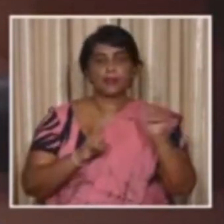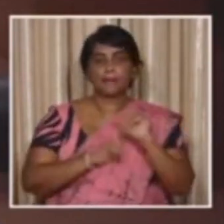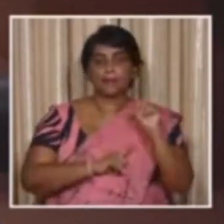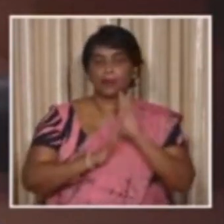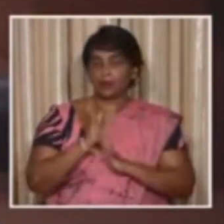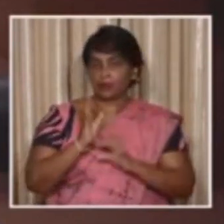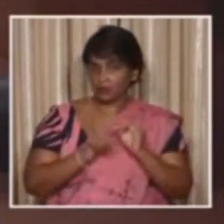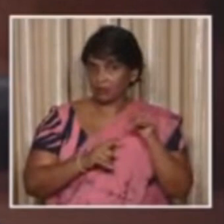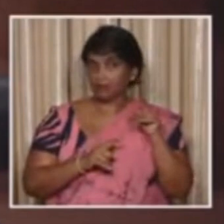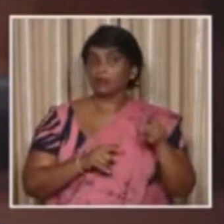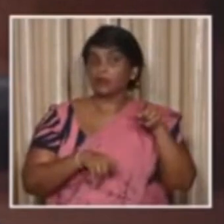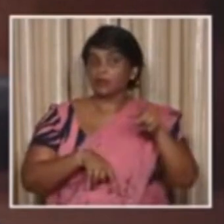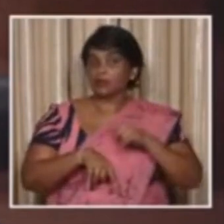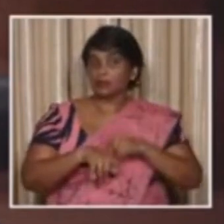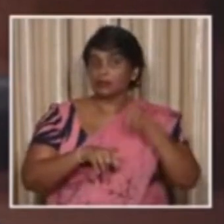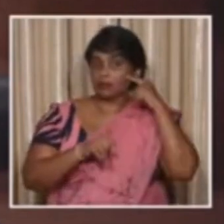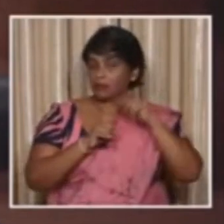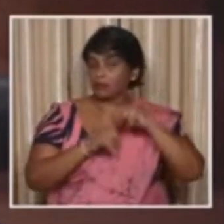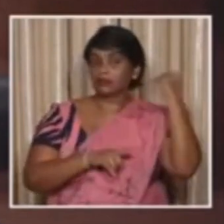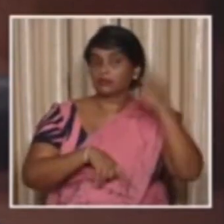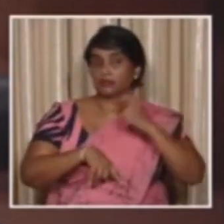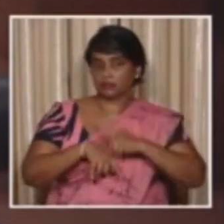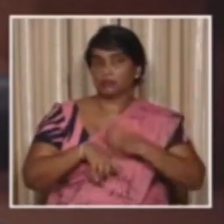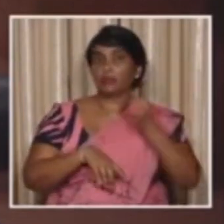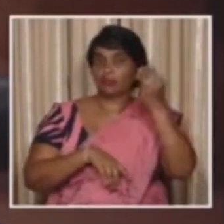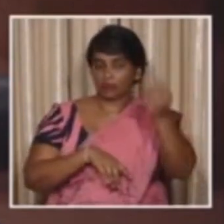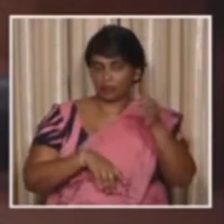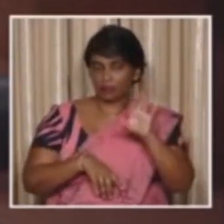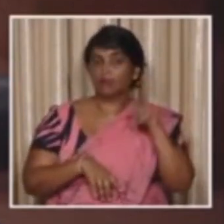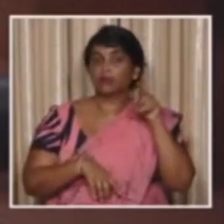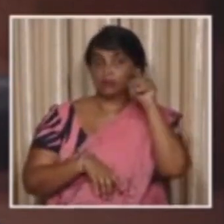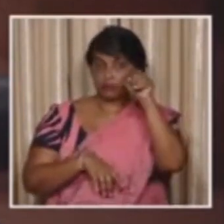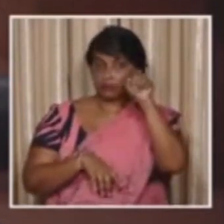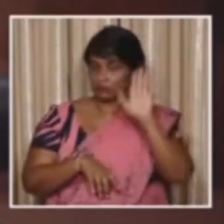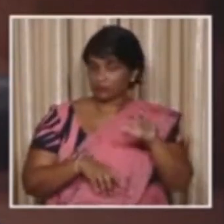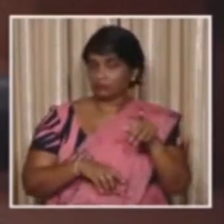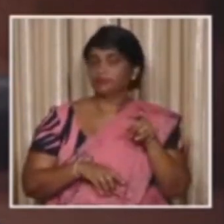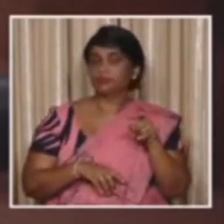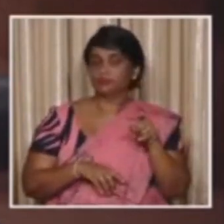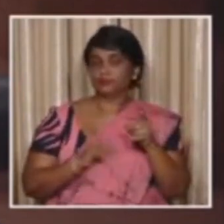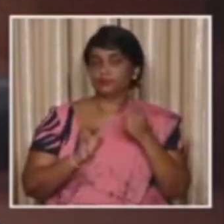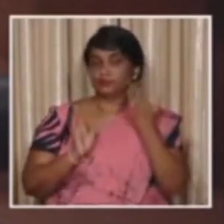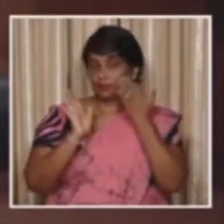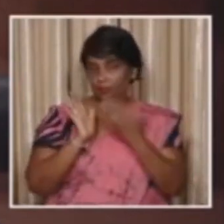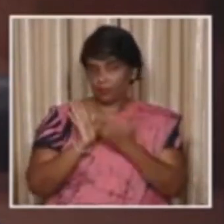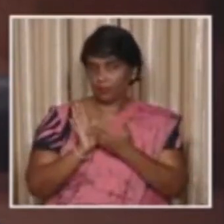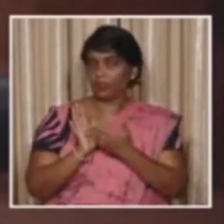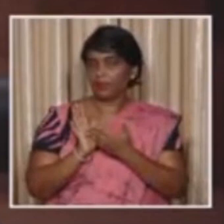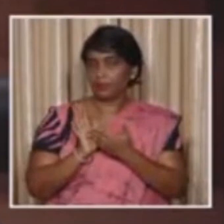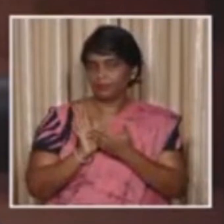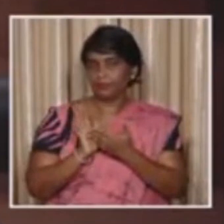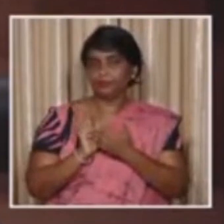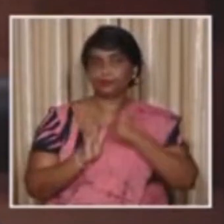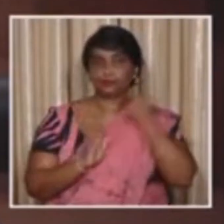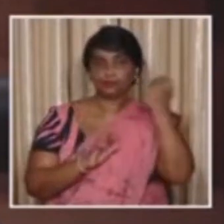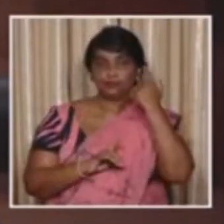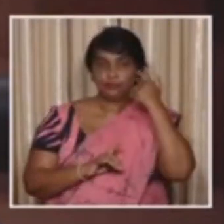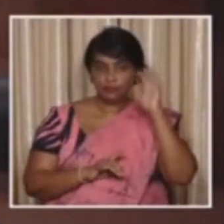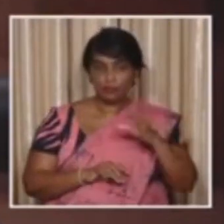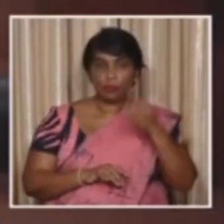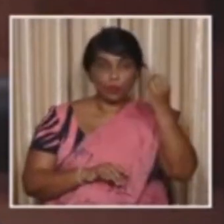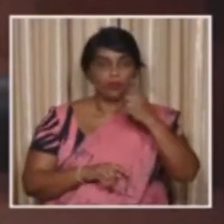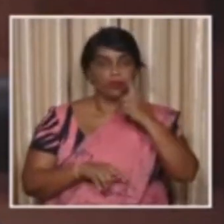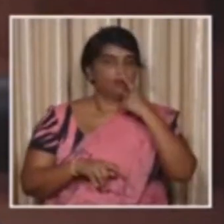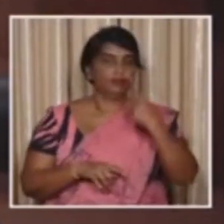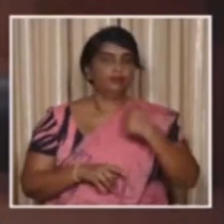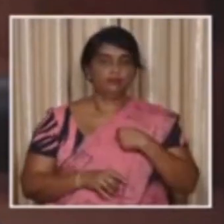පාර්ලිමේන්තු මන්ත්‍රීවරයාට අදාළ කරුණු ඉදිරිපත් කිරීම සඳහා කාලය ලබා දෙන්න ඕන. ඔබතුමා විසින් ඉදිරිපත් කරම මම හිතන්නේ කතා කරන්න බලාපොරොත්තු වෙන දිනවල ඔබතුමාට